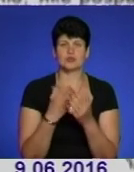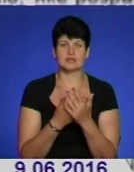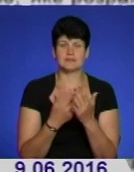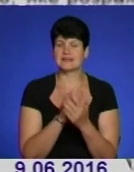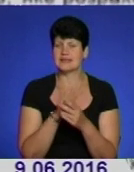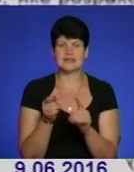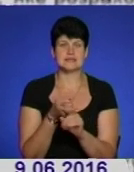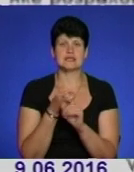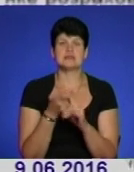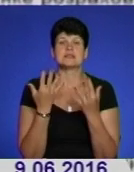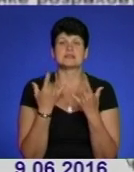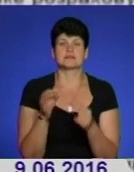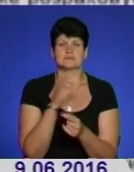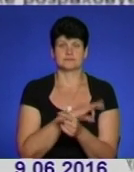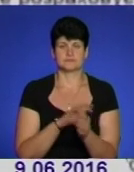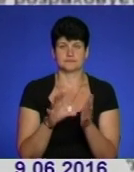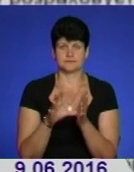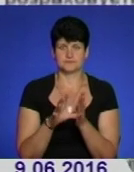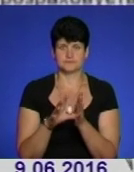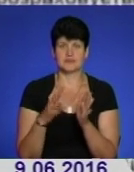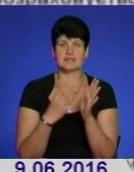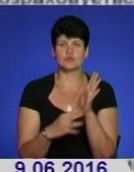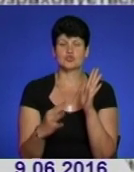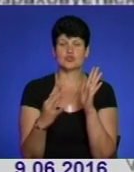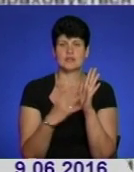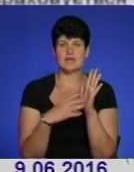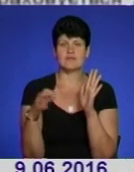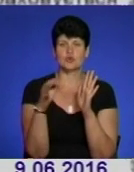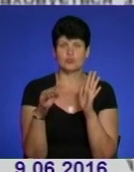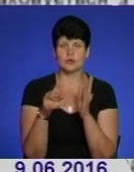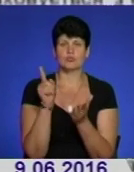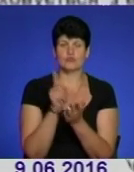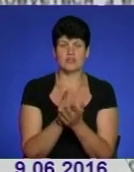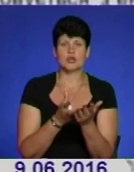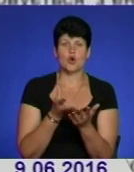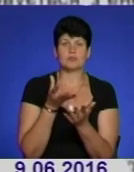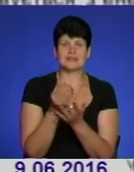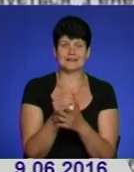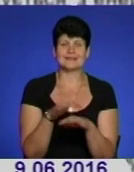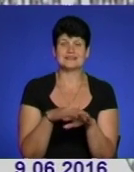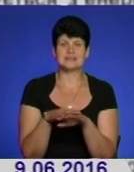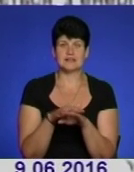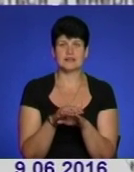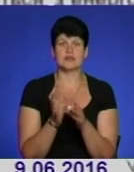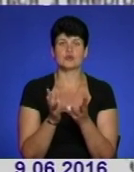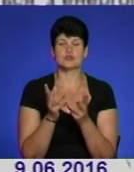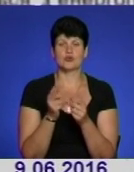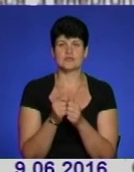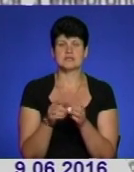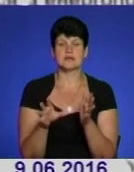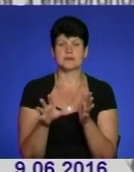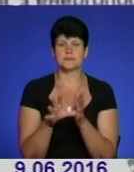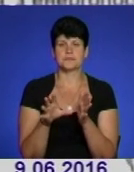від обсягів споживання електроенергії. 99 копійок за кВт змушене буде оплатити населення, яке розраховується з